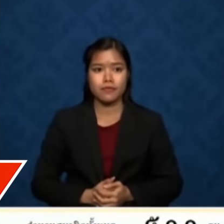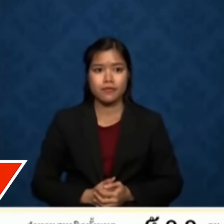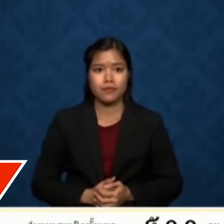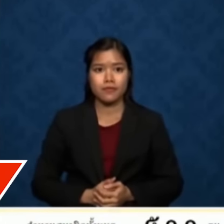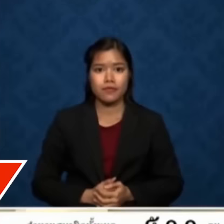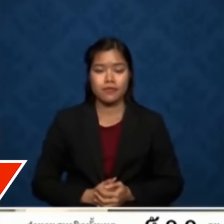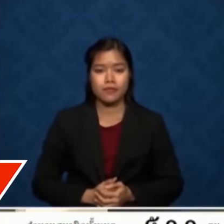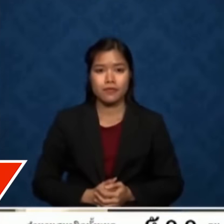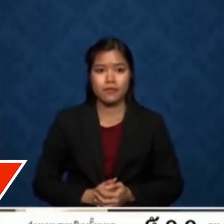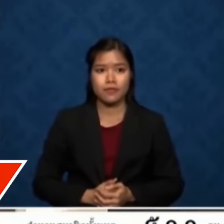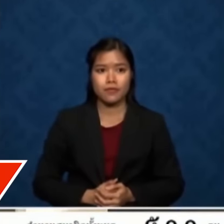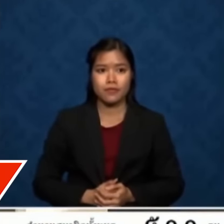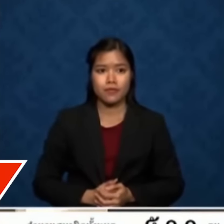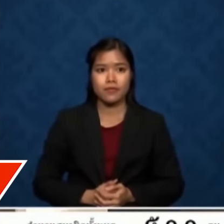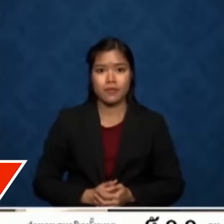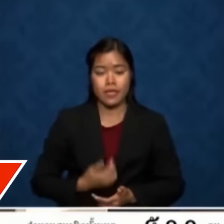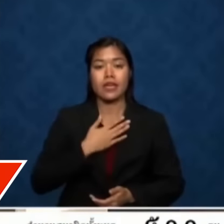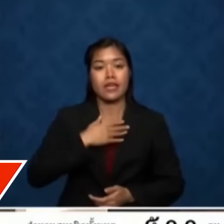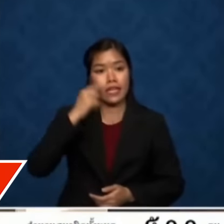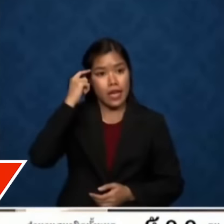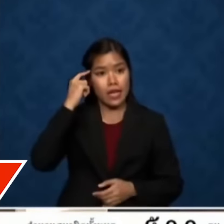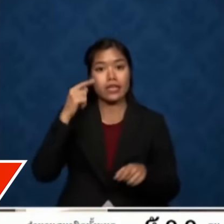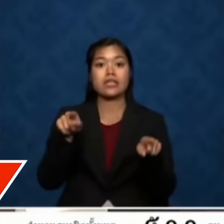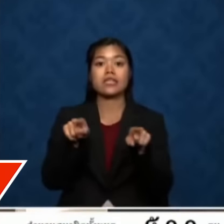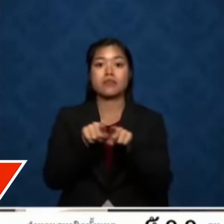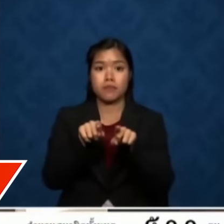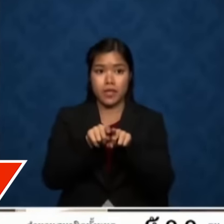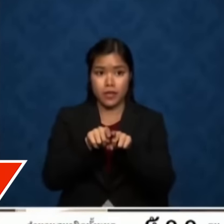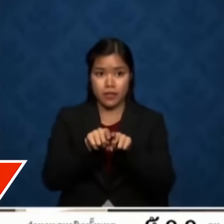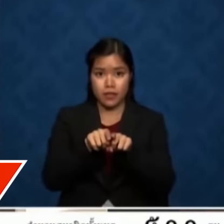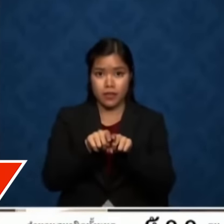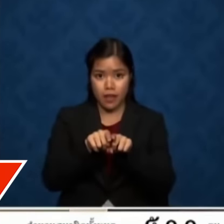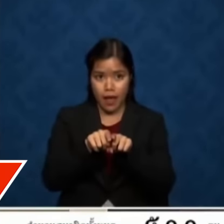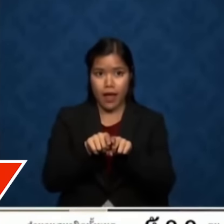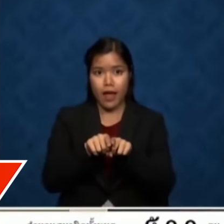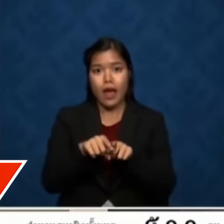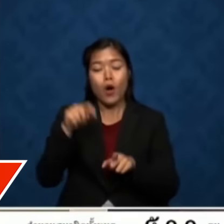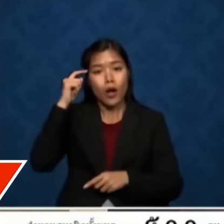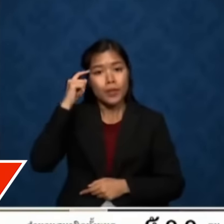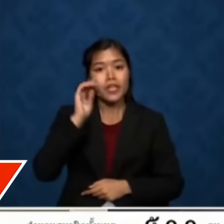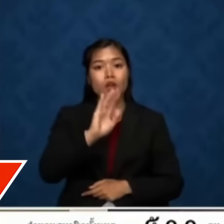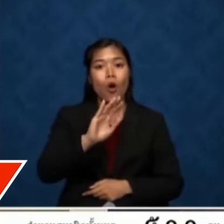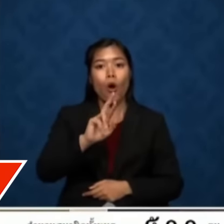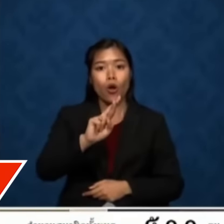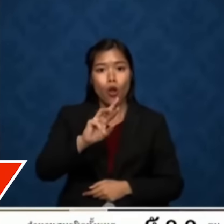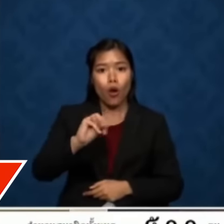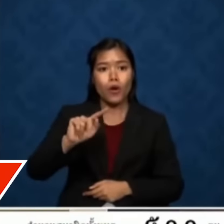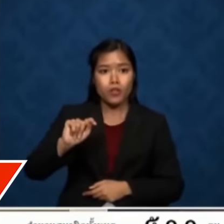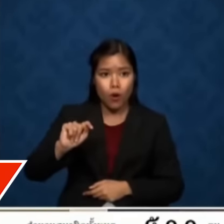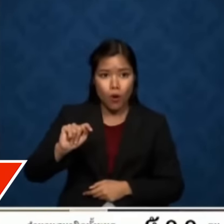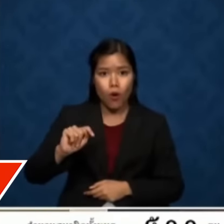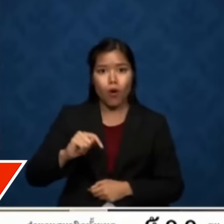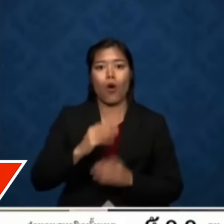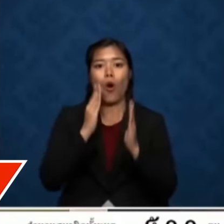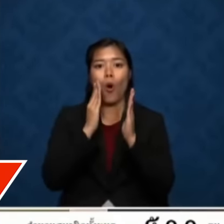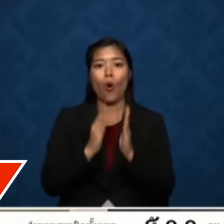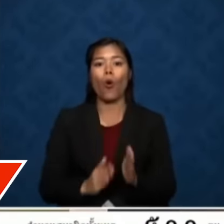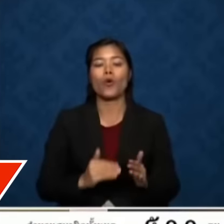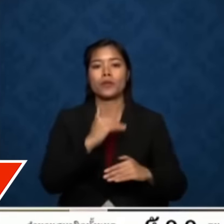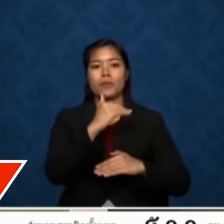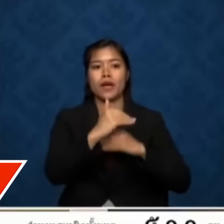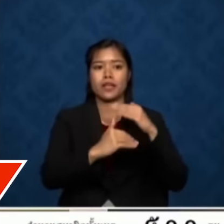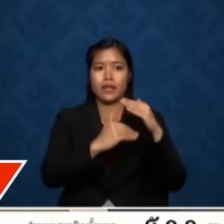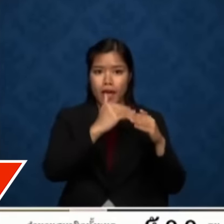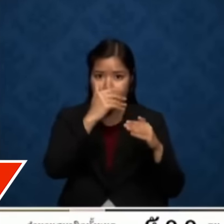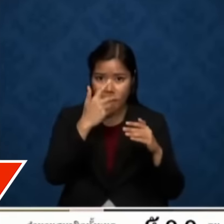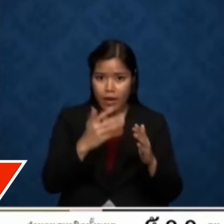นะครับอันดับแรกนะครับผมต้องเห็นด้วยนะครับกับวิสัยทัศน์ของท่านรัฐมนตรีทั้งในเรื่องของการพัฒนาคนการคืนคนสู่สังคมแล้วก็อยากให้ท่านรัฐมนตรีนี้